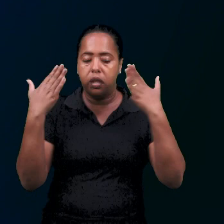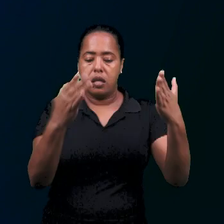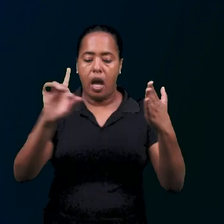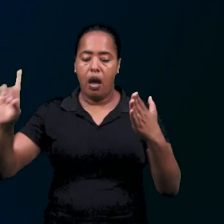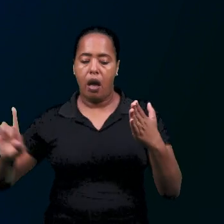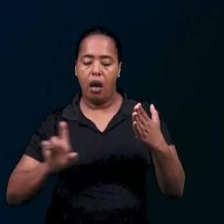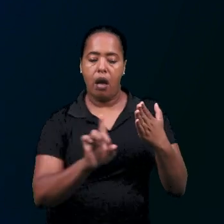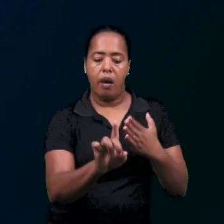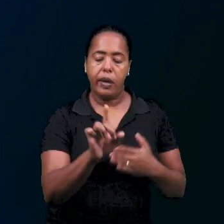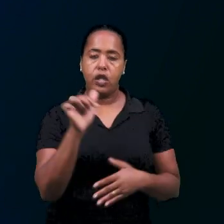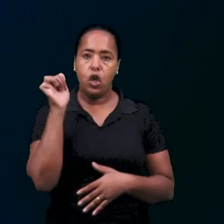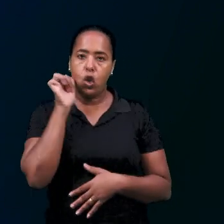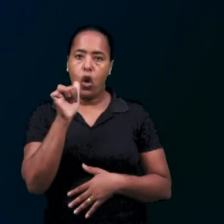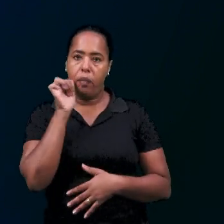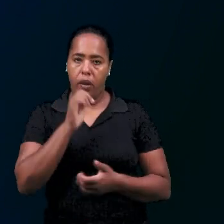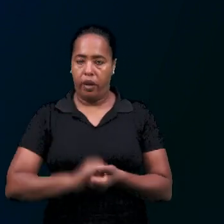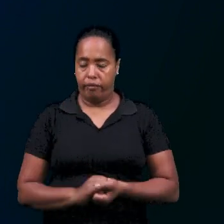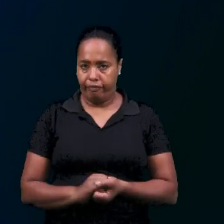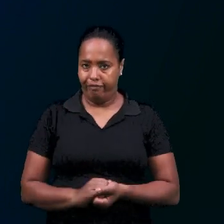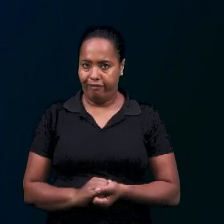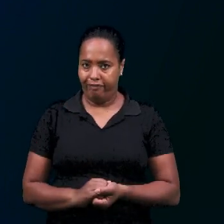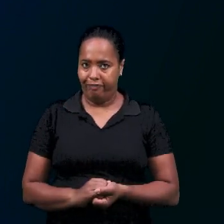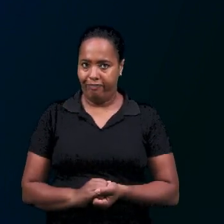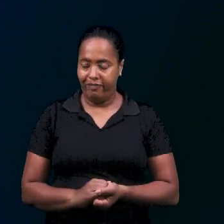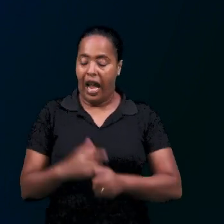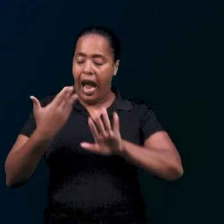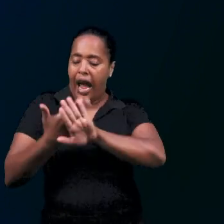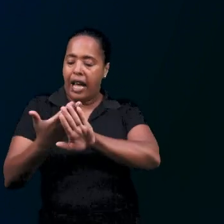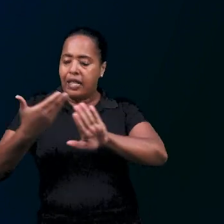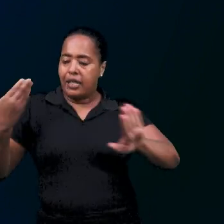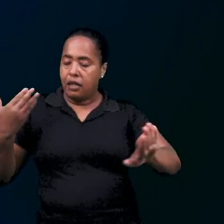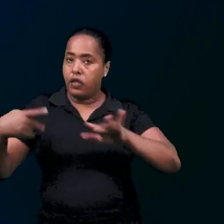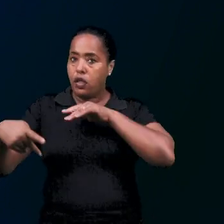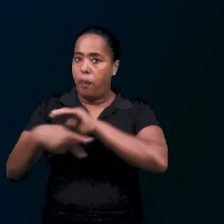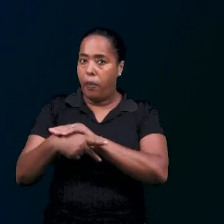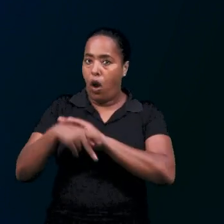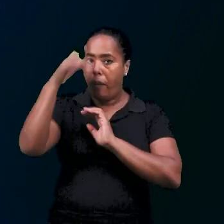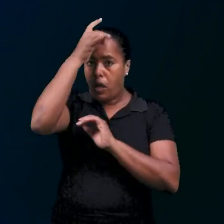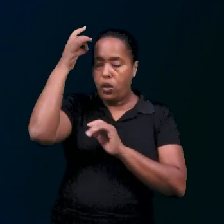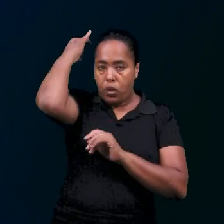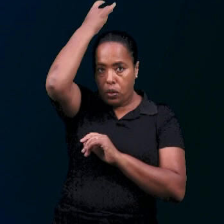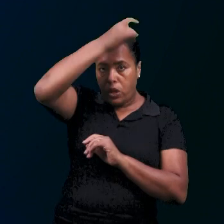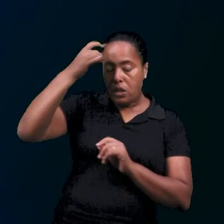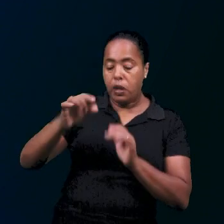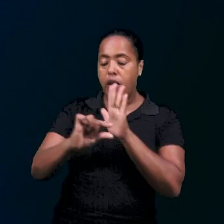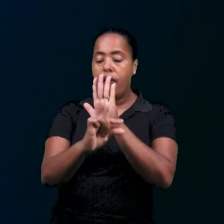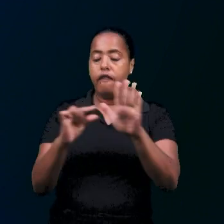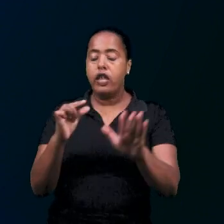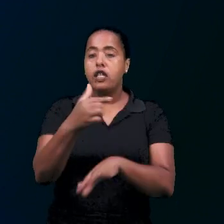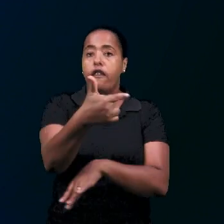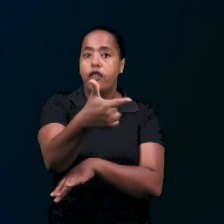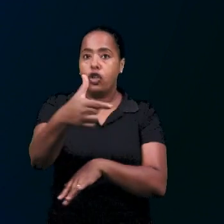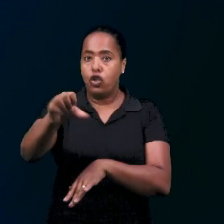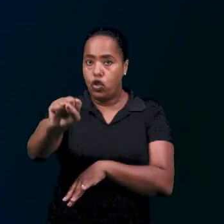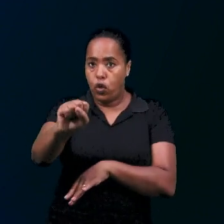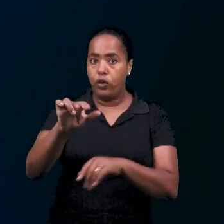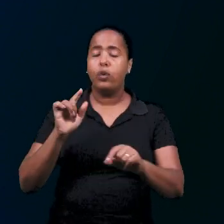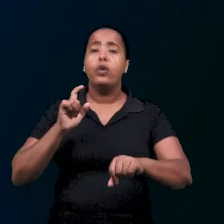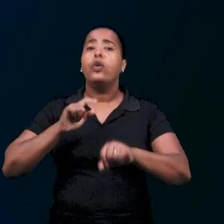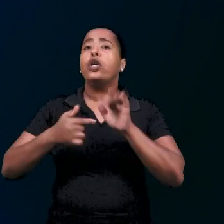fin. Et le processus, la sanctification de l'Esprit se trouve dans le verset